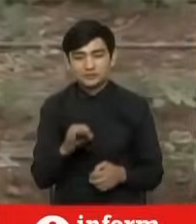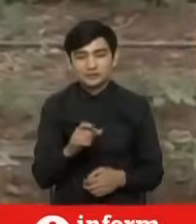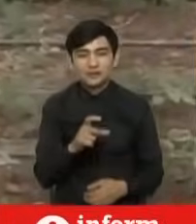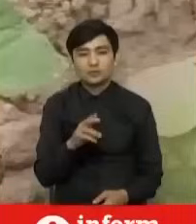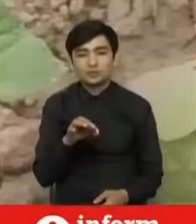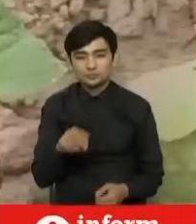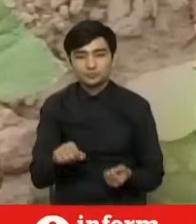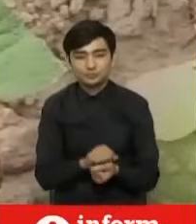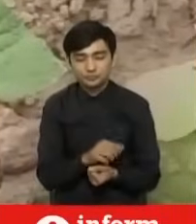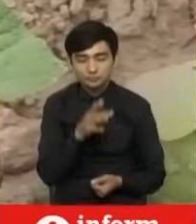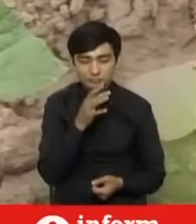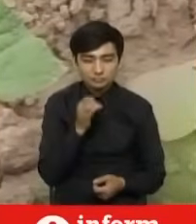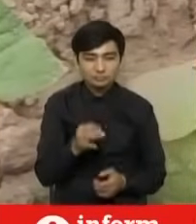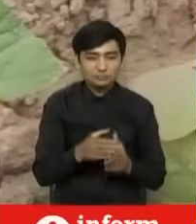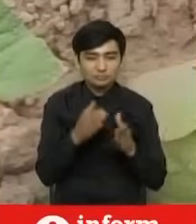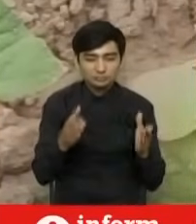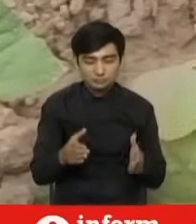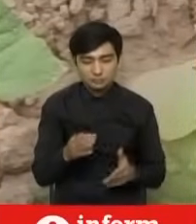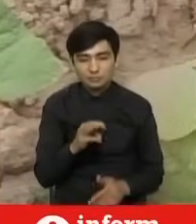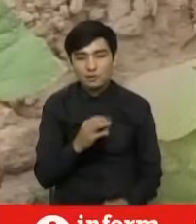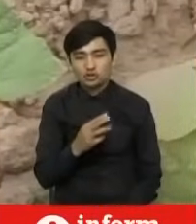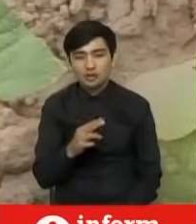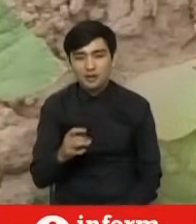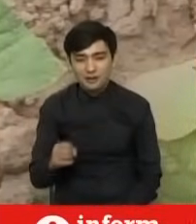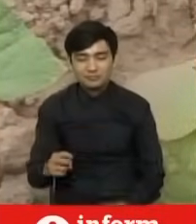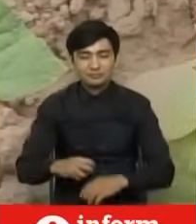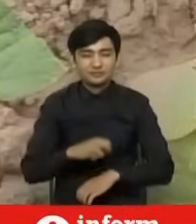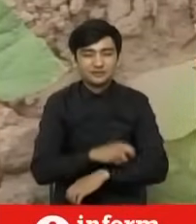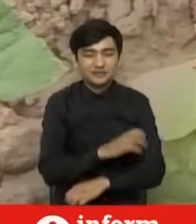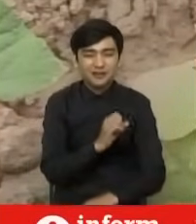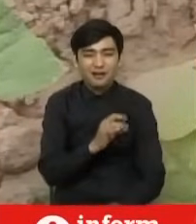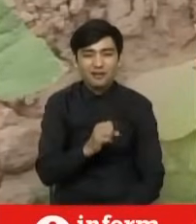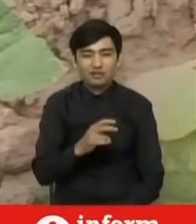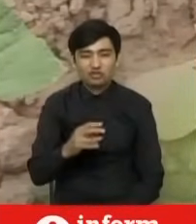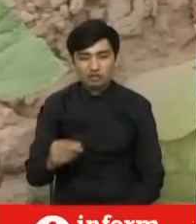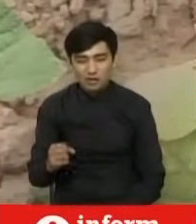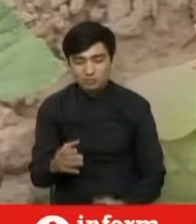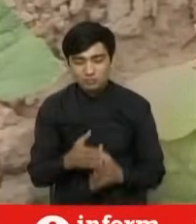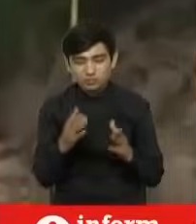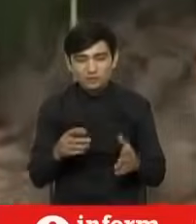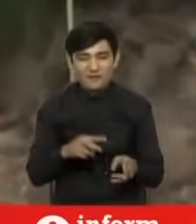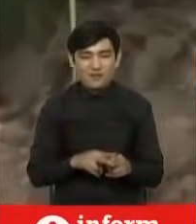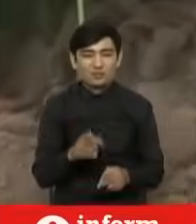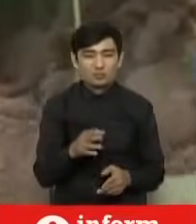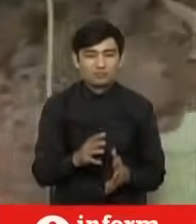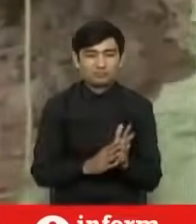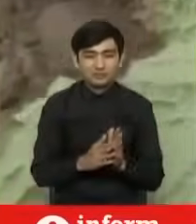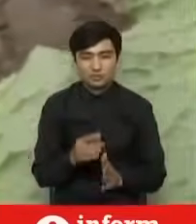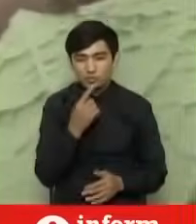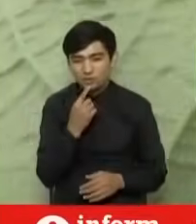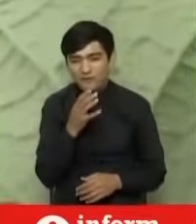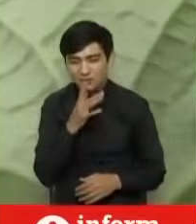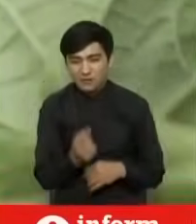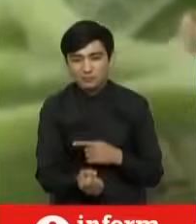помимо засухи ожидают большое количество мышкары и саранчи, что также негативно скажется на урожае. Сложной будет ситуация